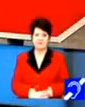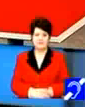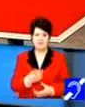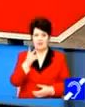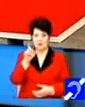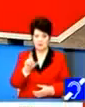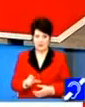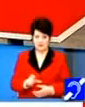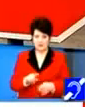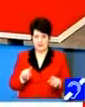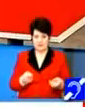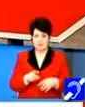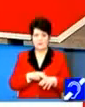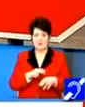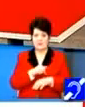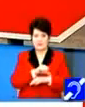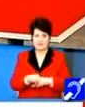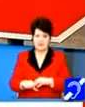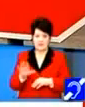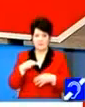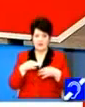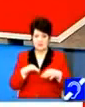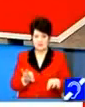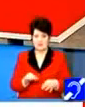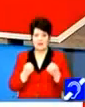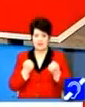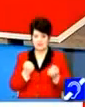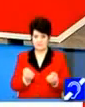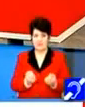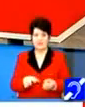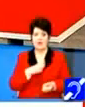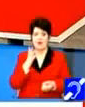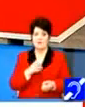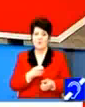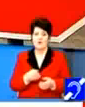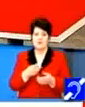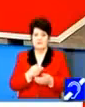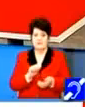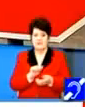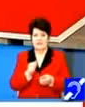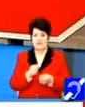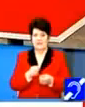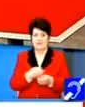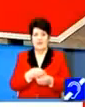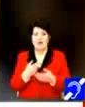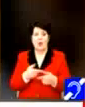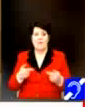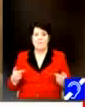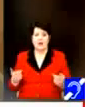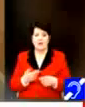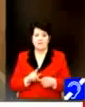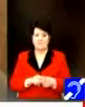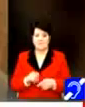Două persoane au fost reținute de poliția de frontieră după ce în mașina cu care se deplasau au fost găsite mărfuri fără acte de proveniență. Microbuzul în care se